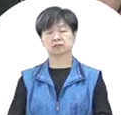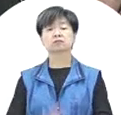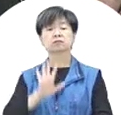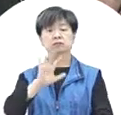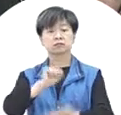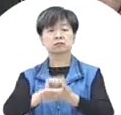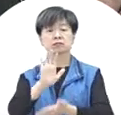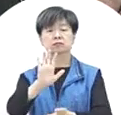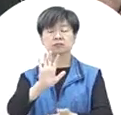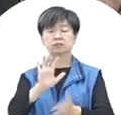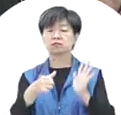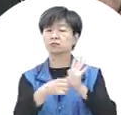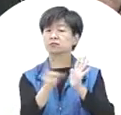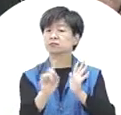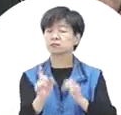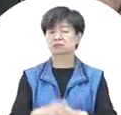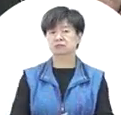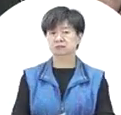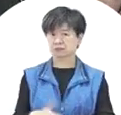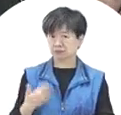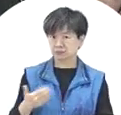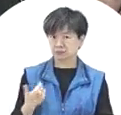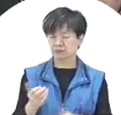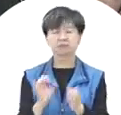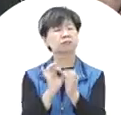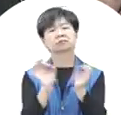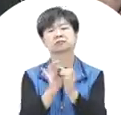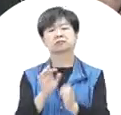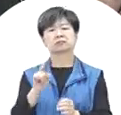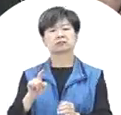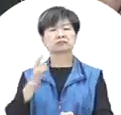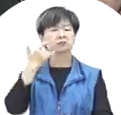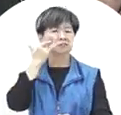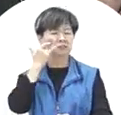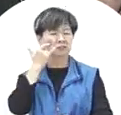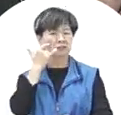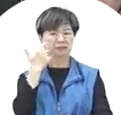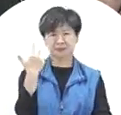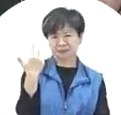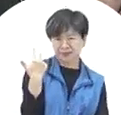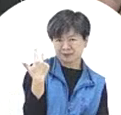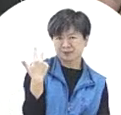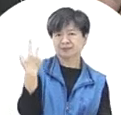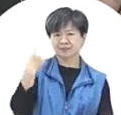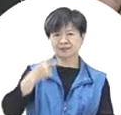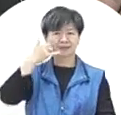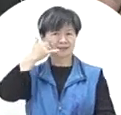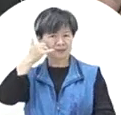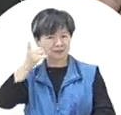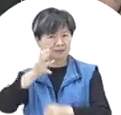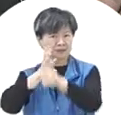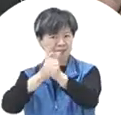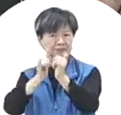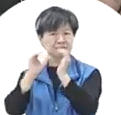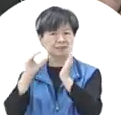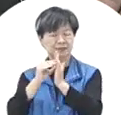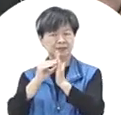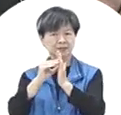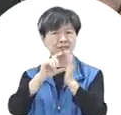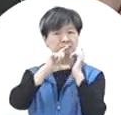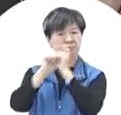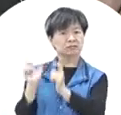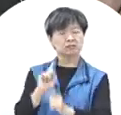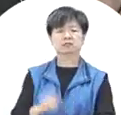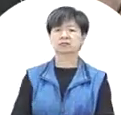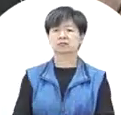间齁还不知道，没关系，这个家长呢上个礼拜又再打了一次电话去问社会局，社会局回他说哦